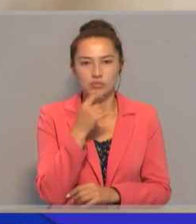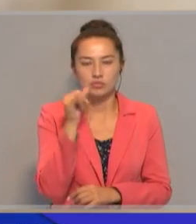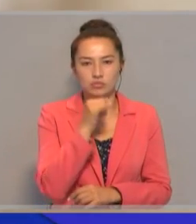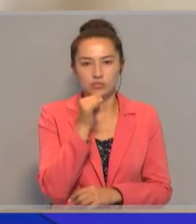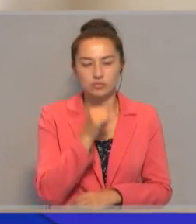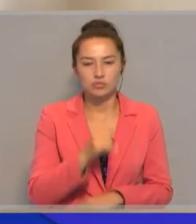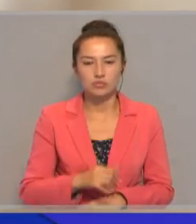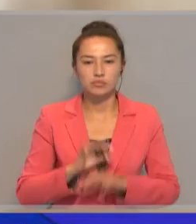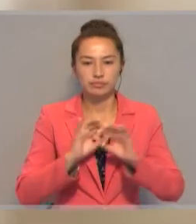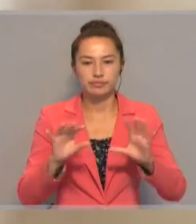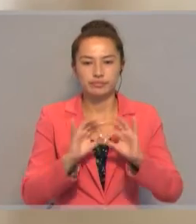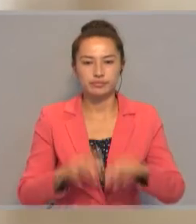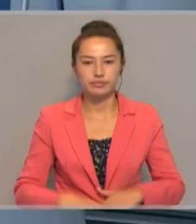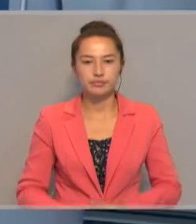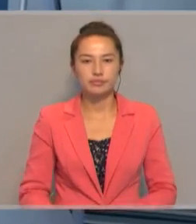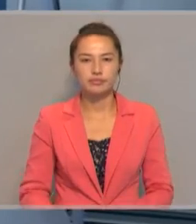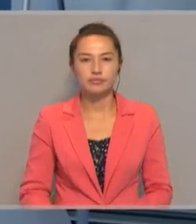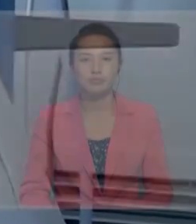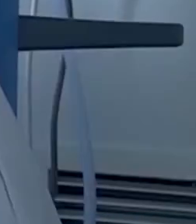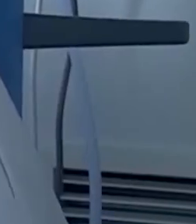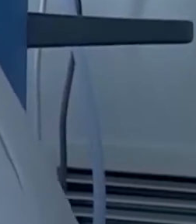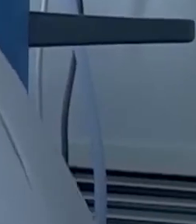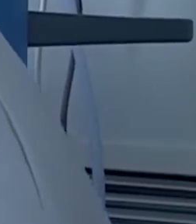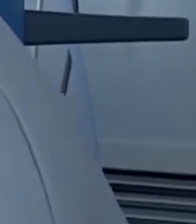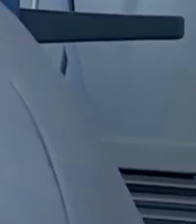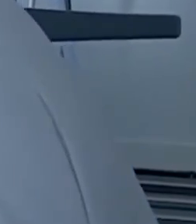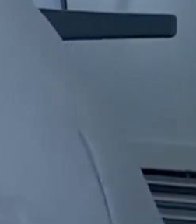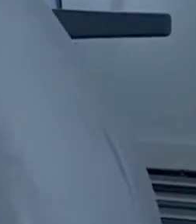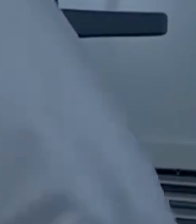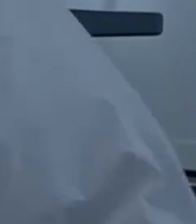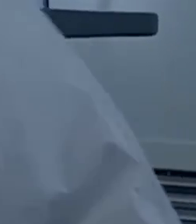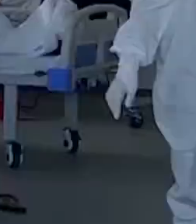бермейді. Мақпар Испаева, Ролан Рүстем, Гүлмаржан Молдадос, жаңалықтар.